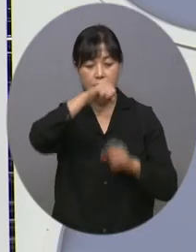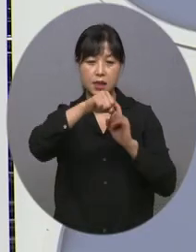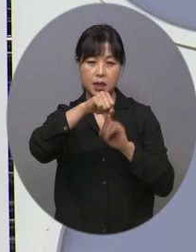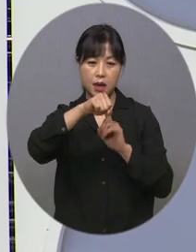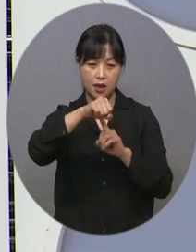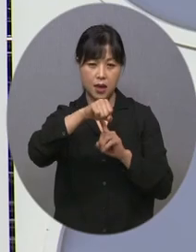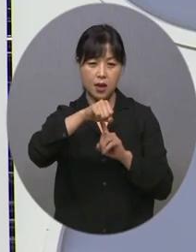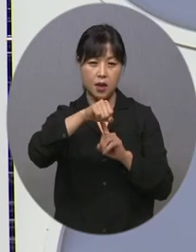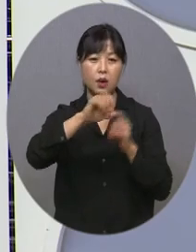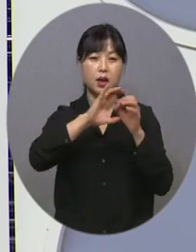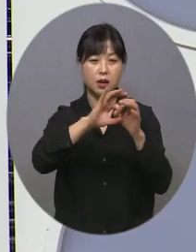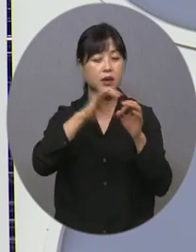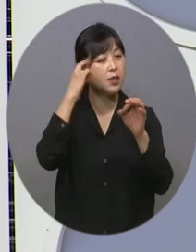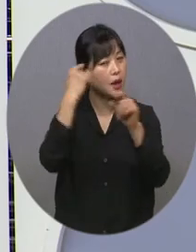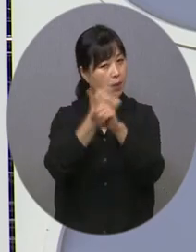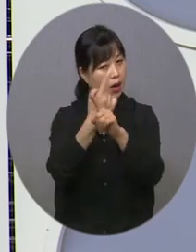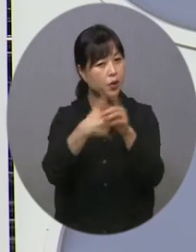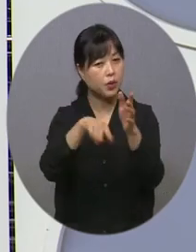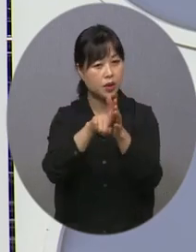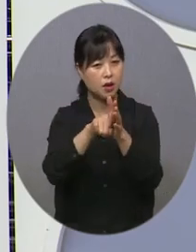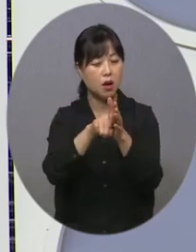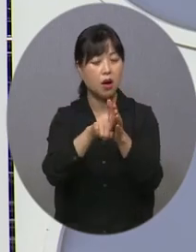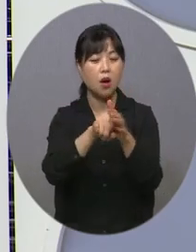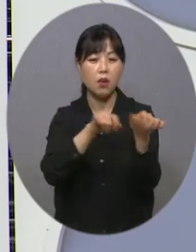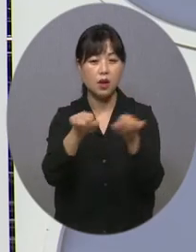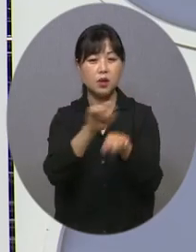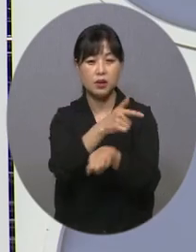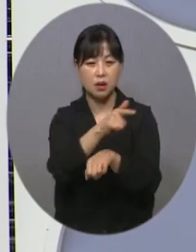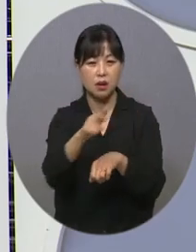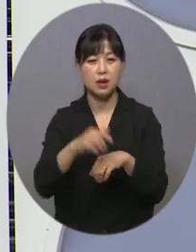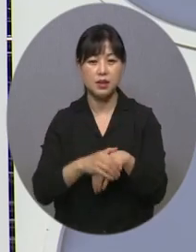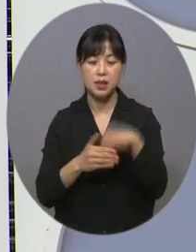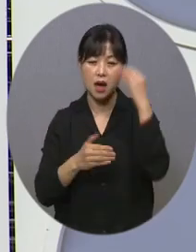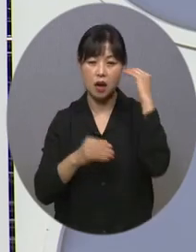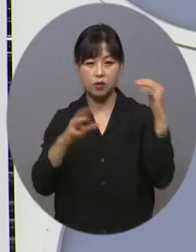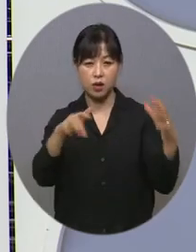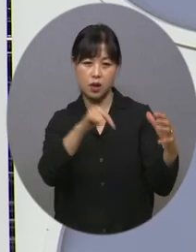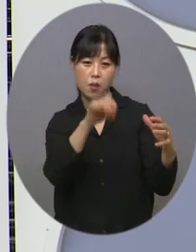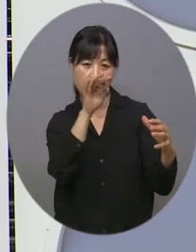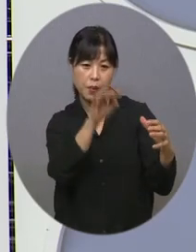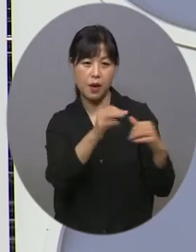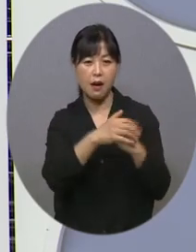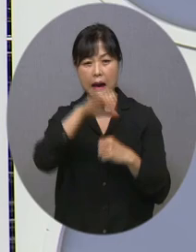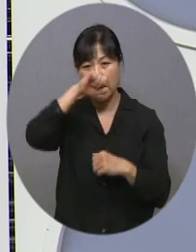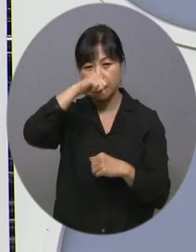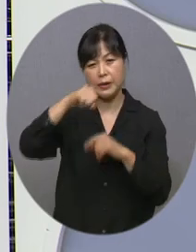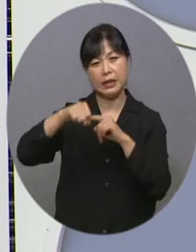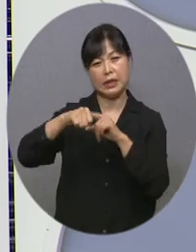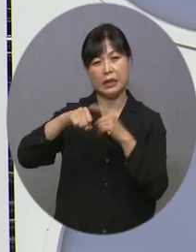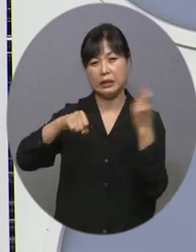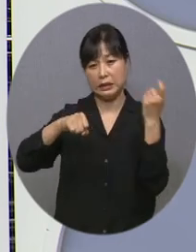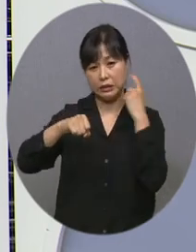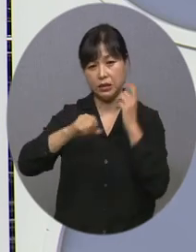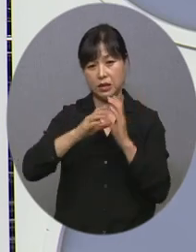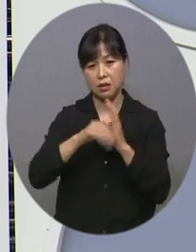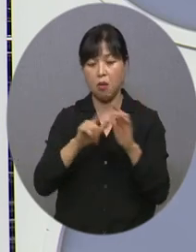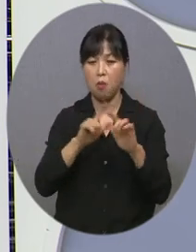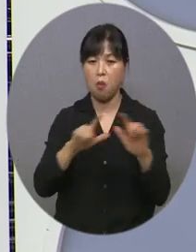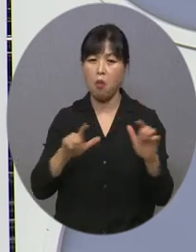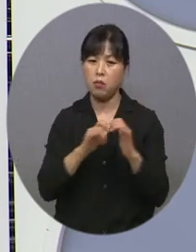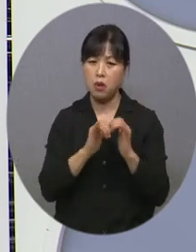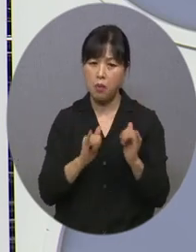여러 가지 활동을 하는데요. 물론 아직까지도 이 국내적으로 보면 아프리카 그러면은 일단은 일반